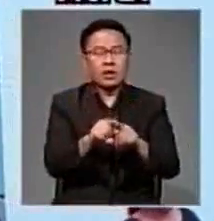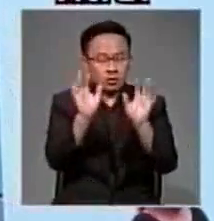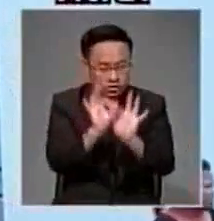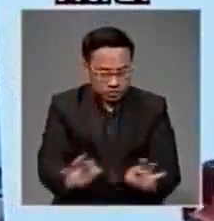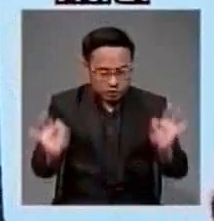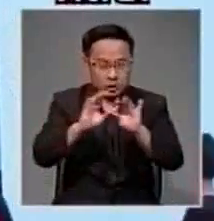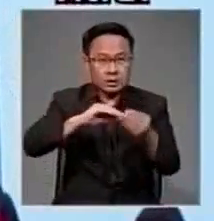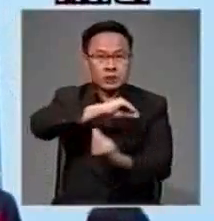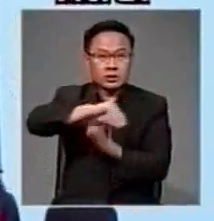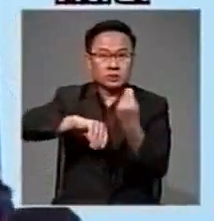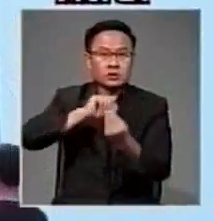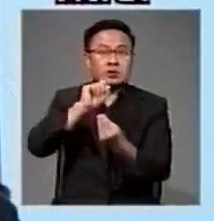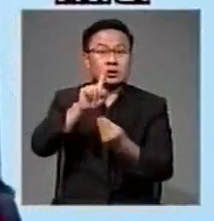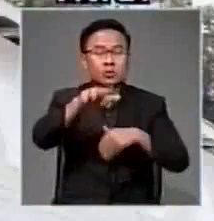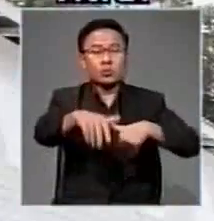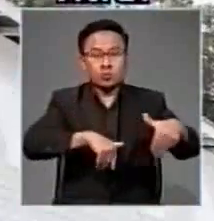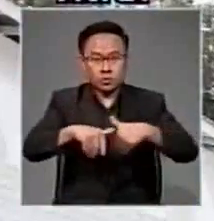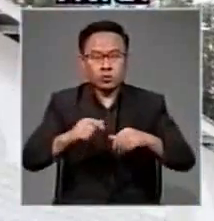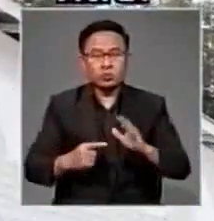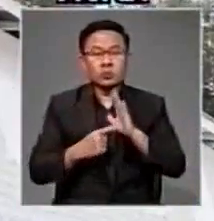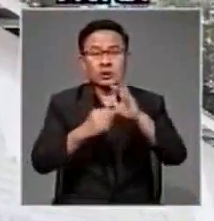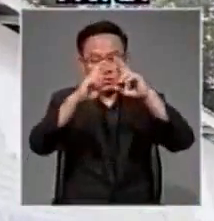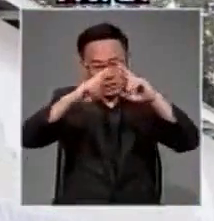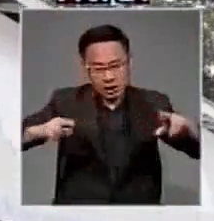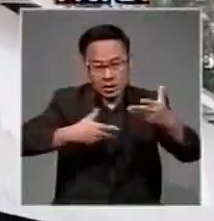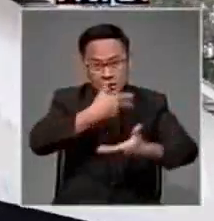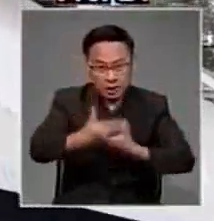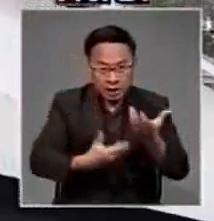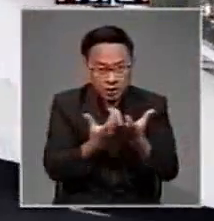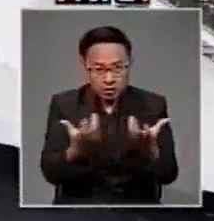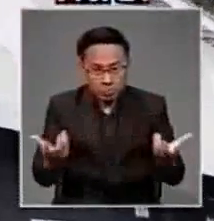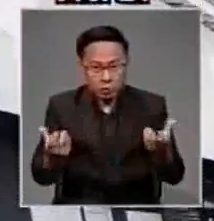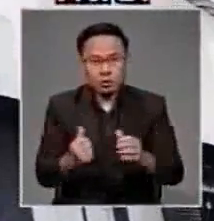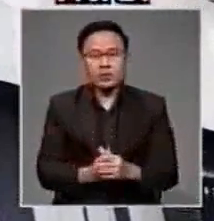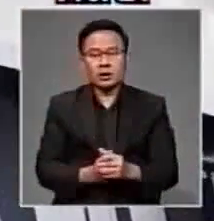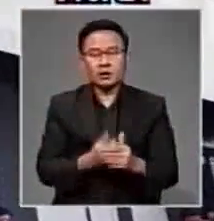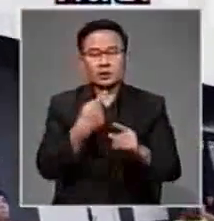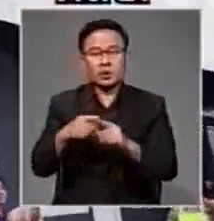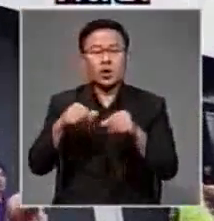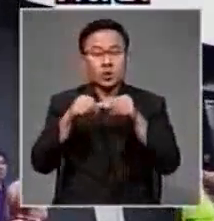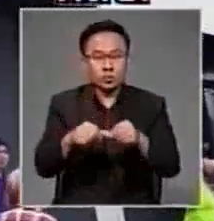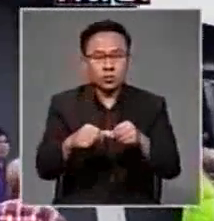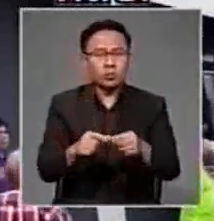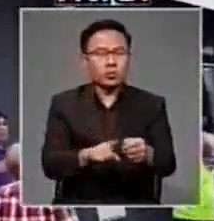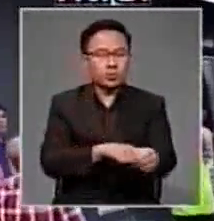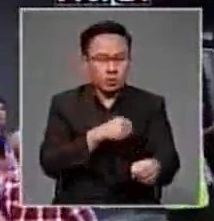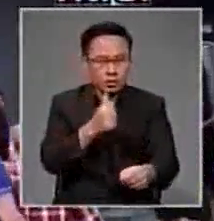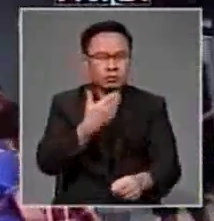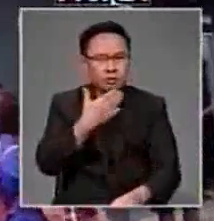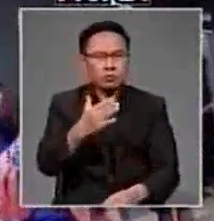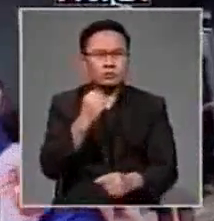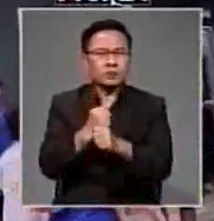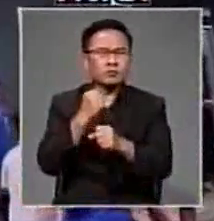าพชีวิตเราก็ต้องต่อยอดไปด้วย แล้วก็เศรษฐกิจชุมชนมีการท่องเที่ยวต่อไปอนาคตก ็ มีร้านค้าร้านขายอันนี้ก็จะเป็นลักษณะ